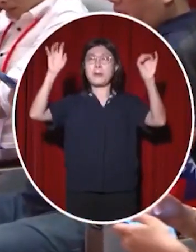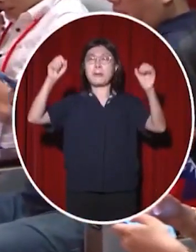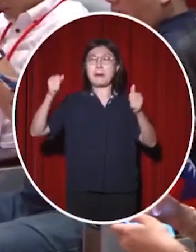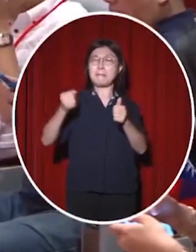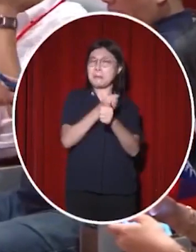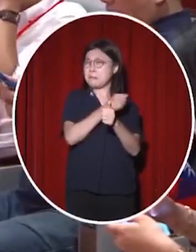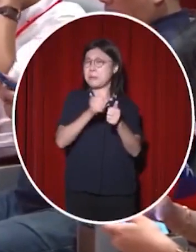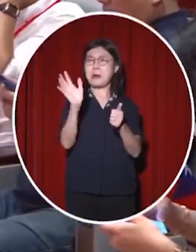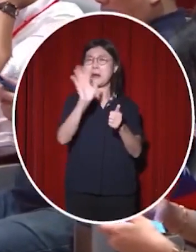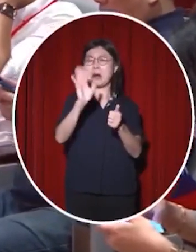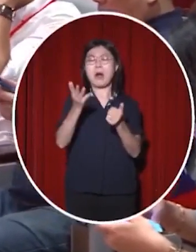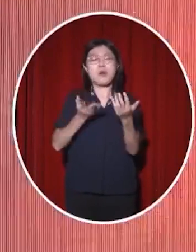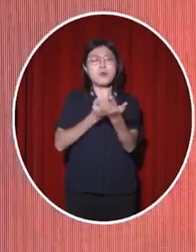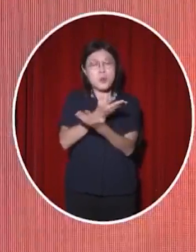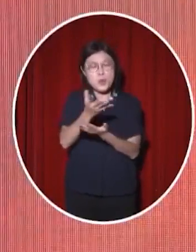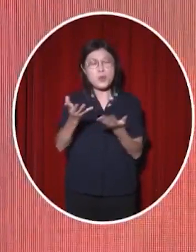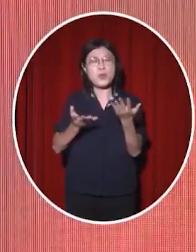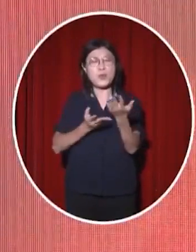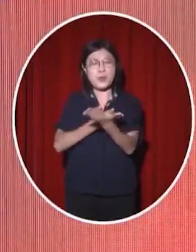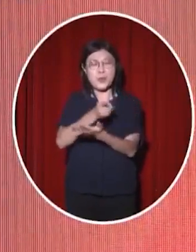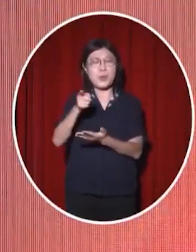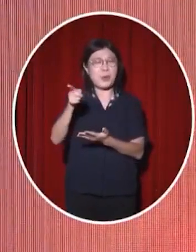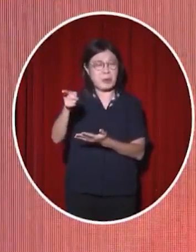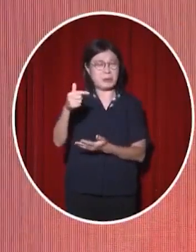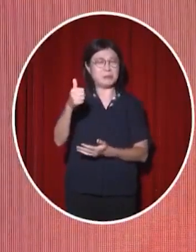的精神导师。